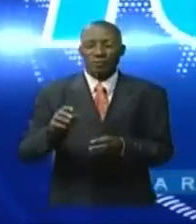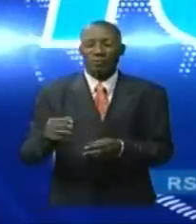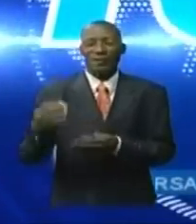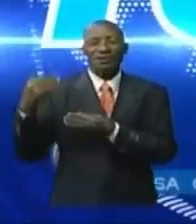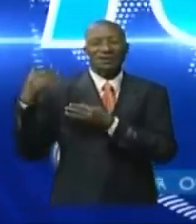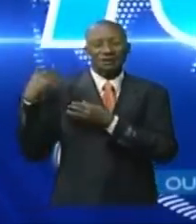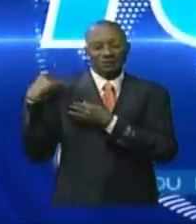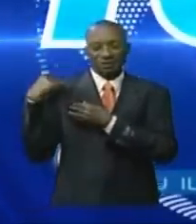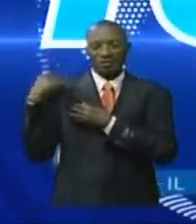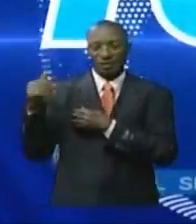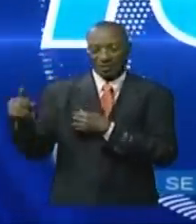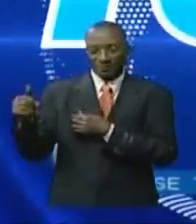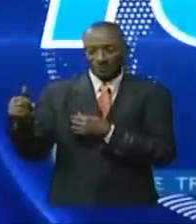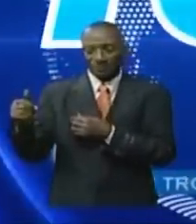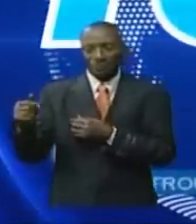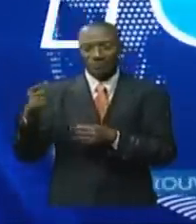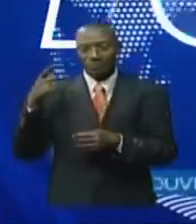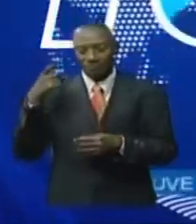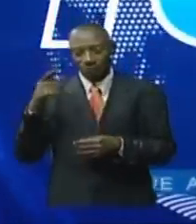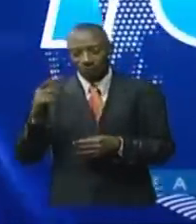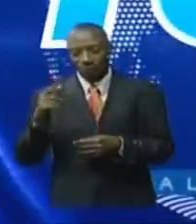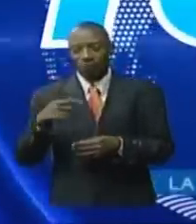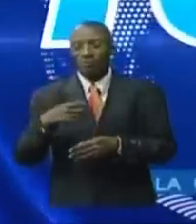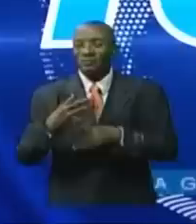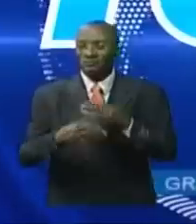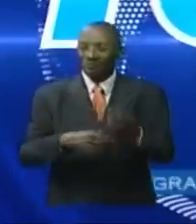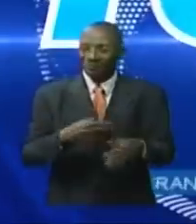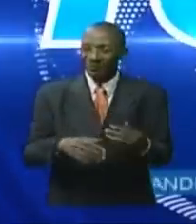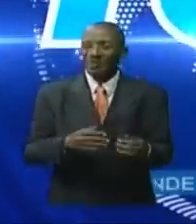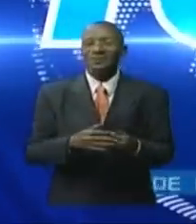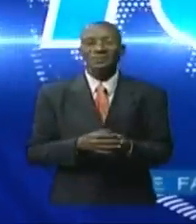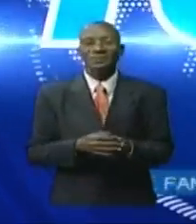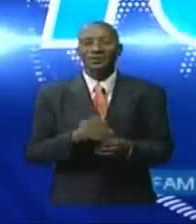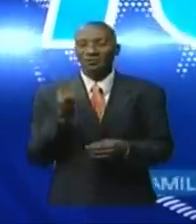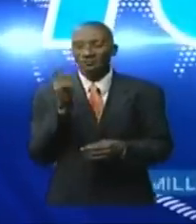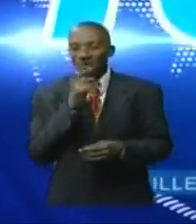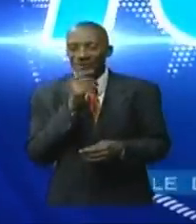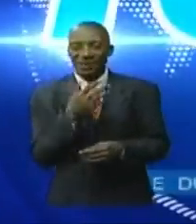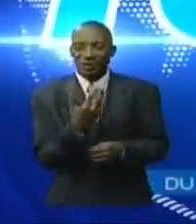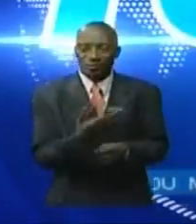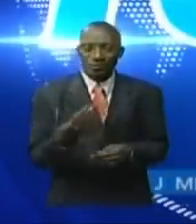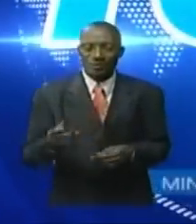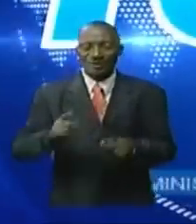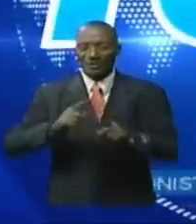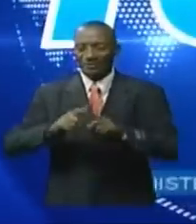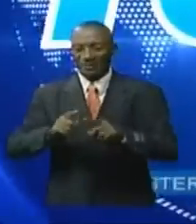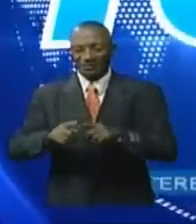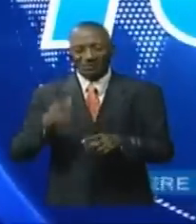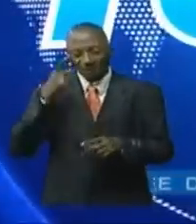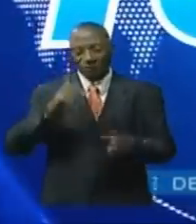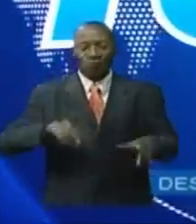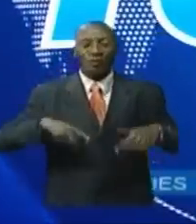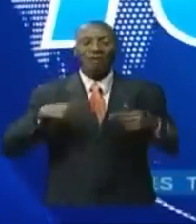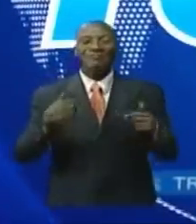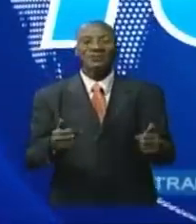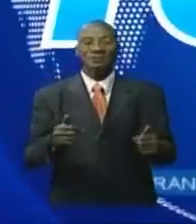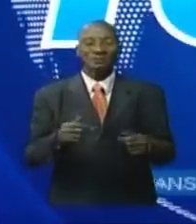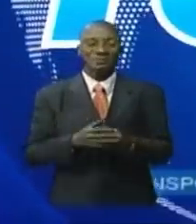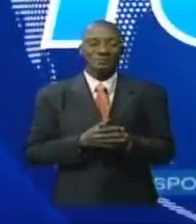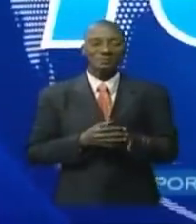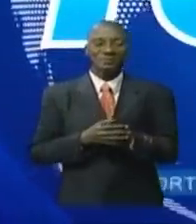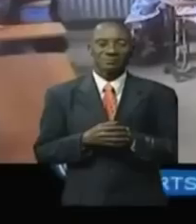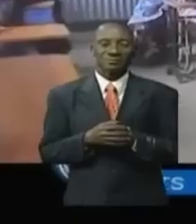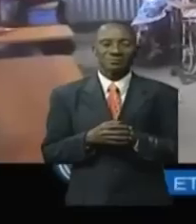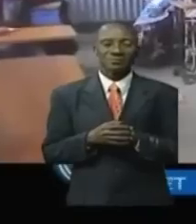Bureau Terrain de Bounia. Ces femmes ont exposé des produits qu'elles ont fabriqués. C'était samedi 18 juin 2022.